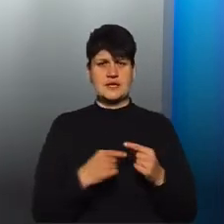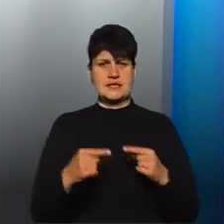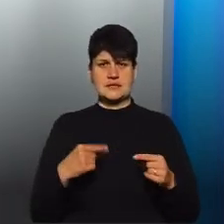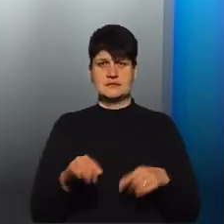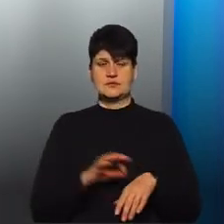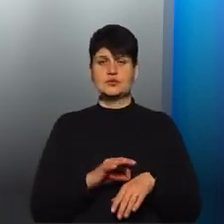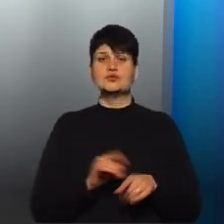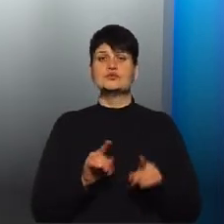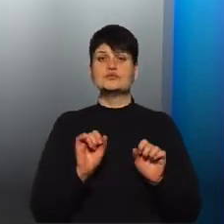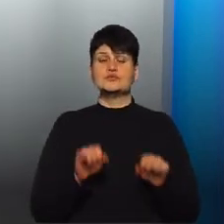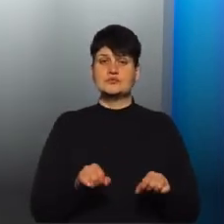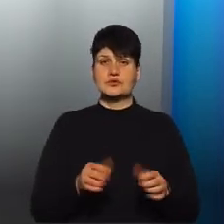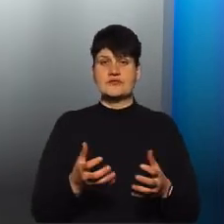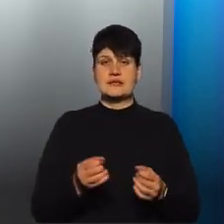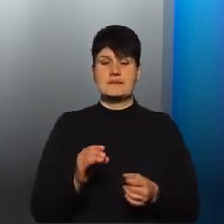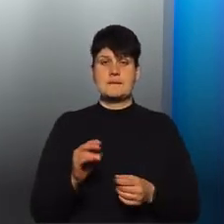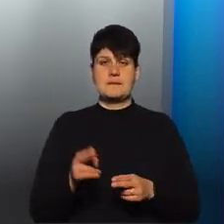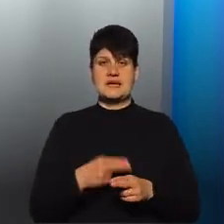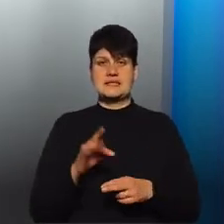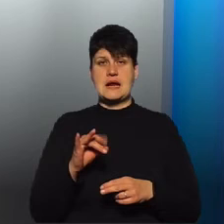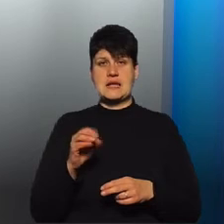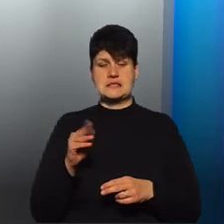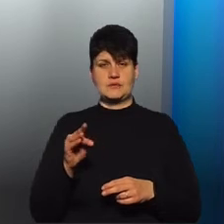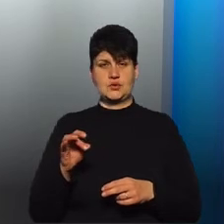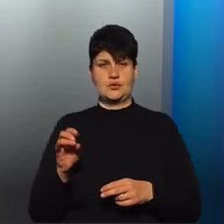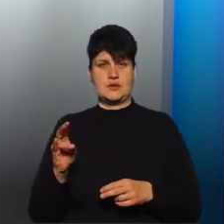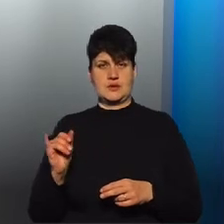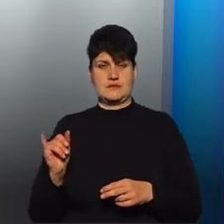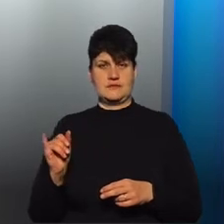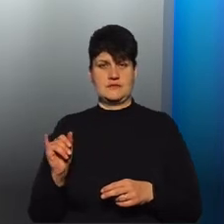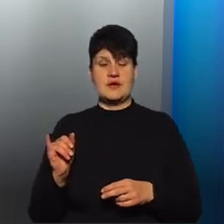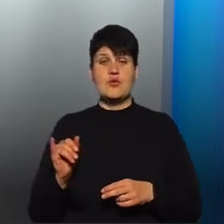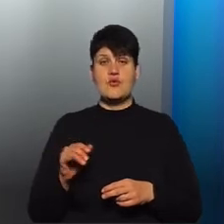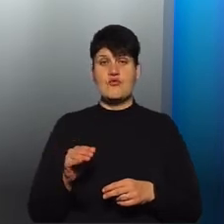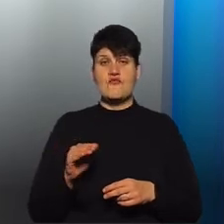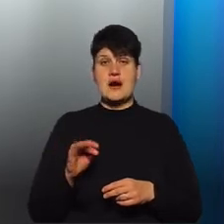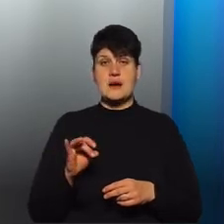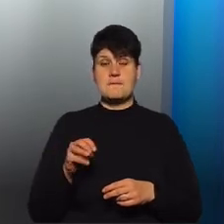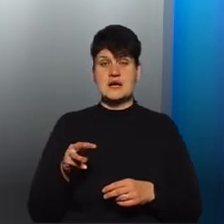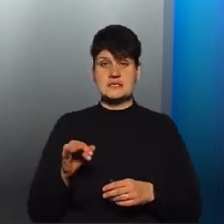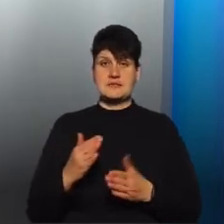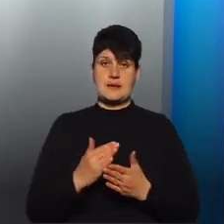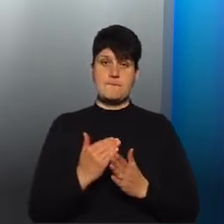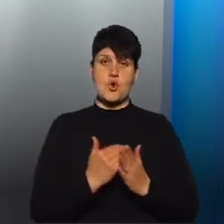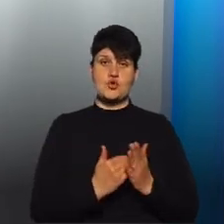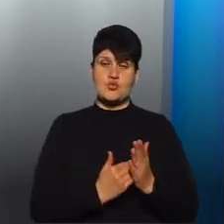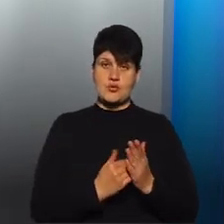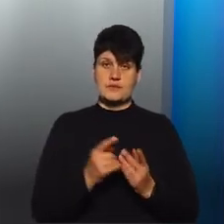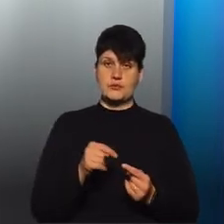взяти безрецептурні, так, коли приходять в аптеку, у фармацевтів є протоколи, відповідно до яких він,